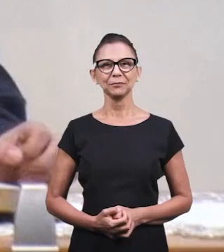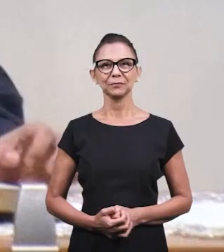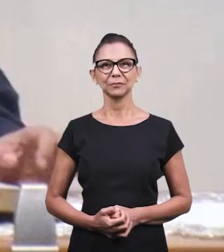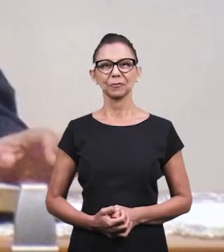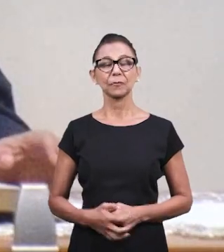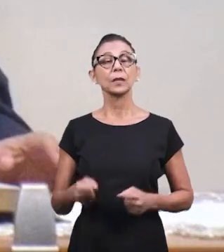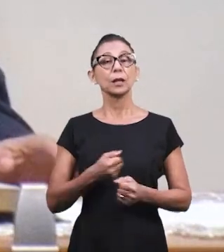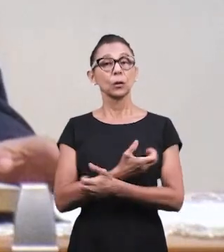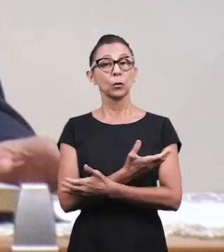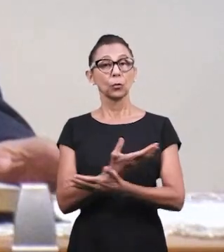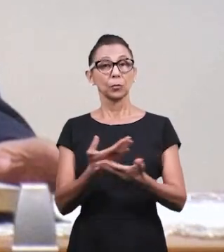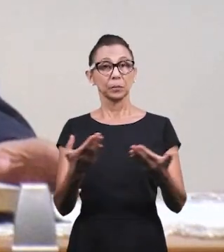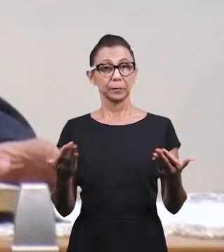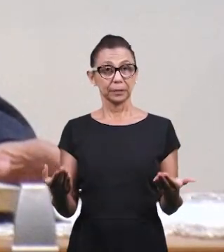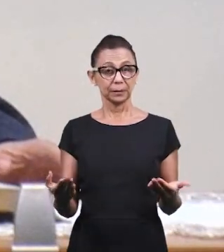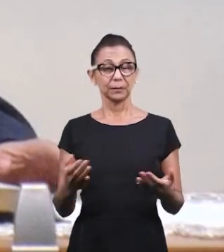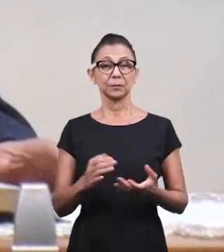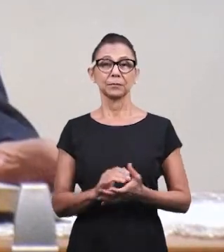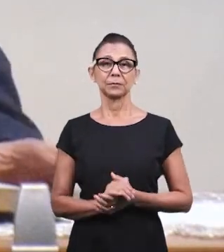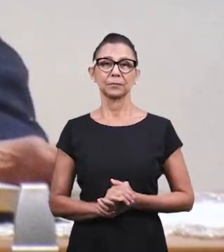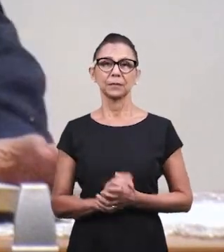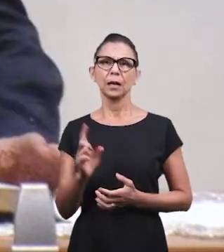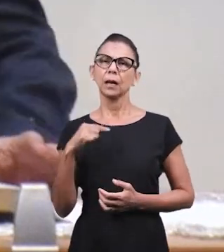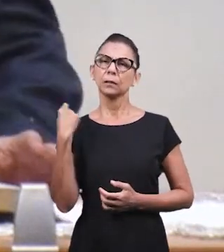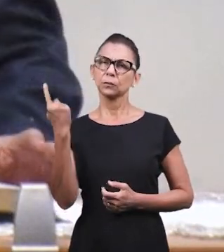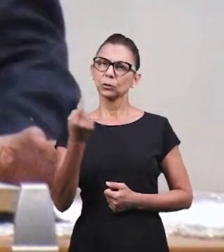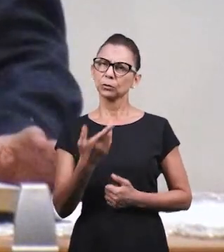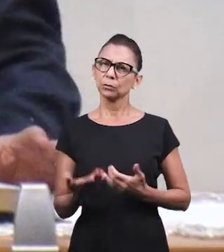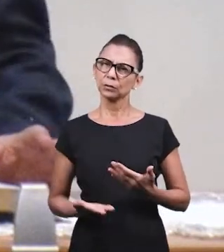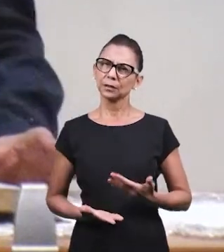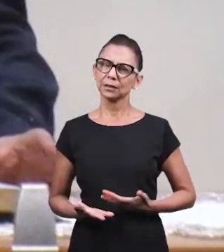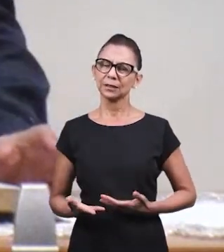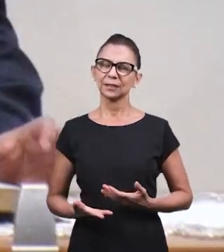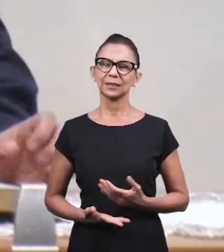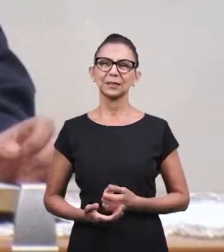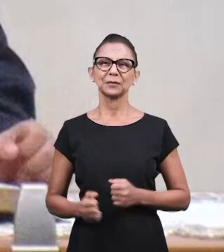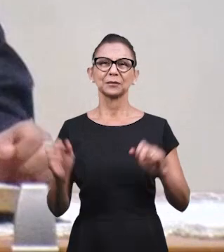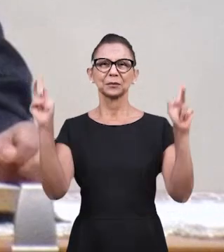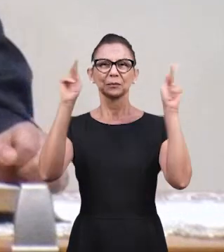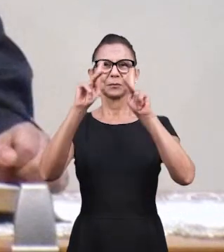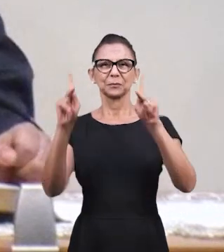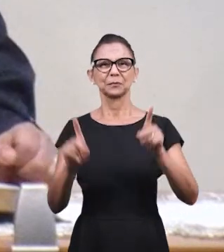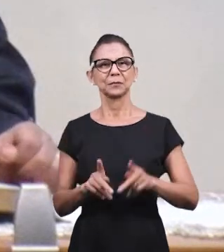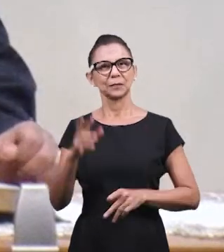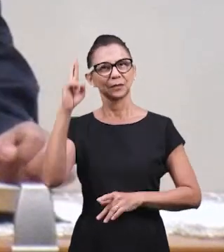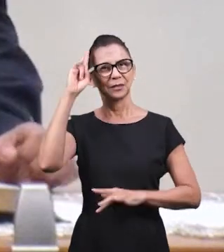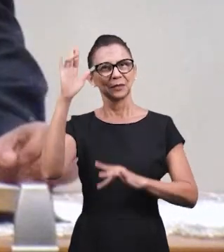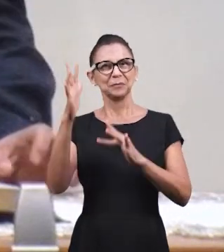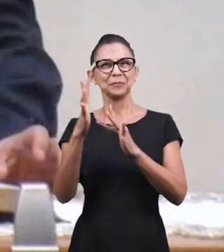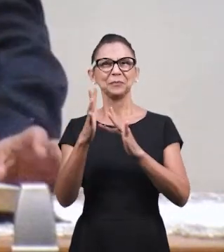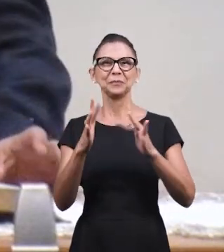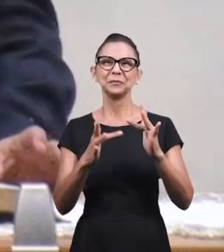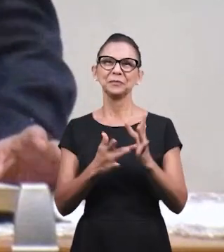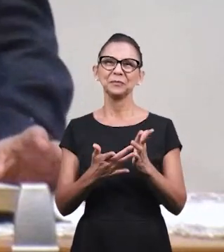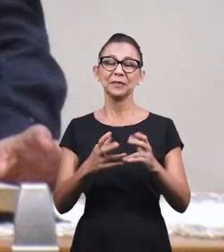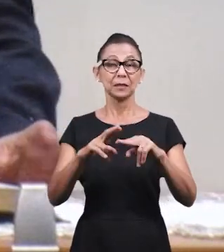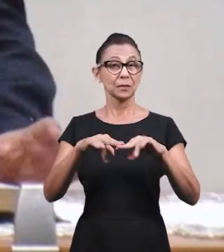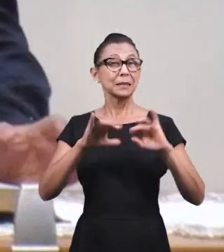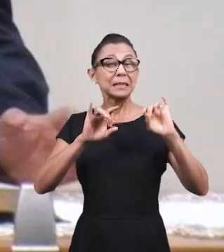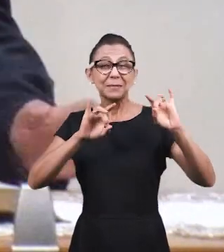мы приветствуем возлюбленных братьев и сестер миром господа исуса